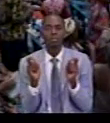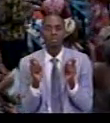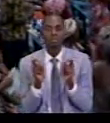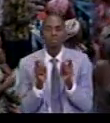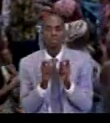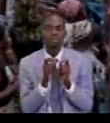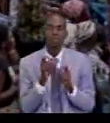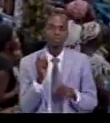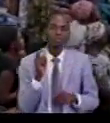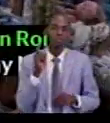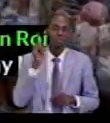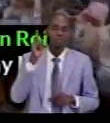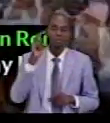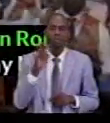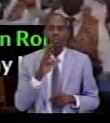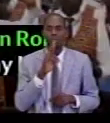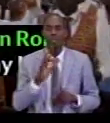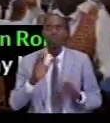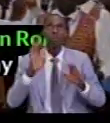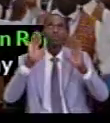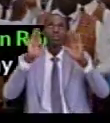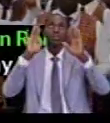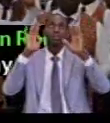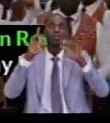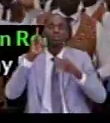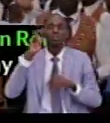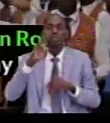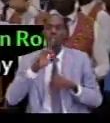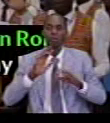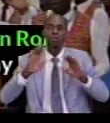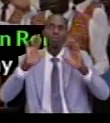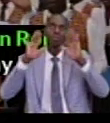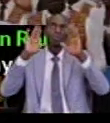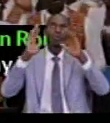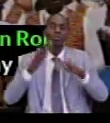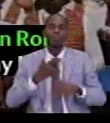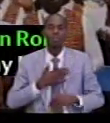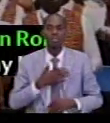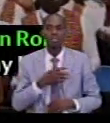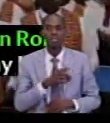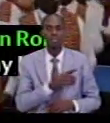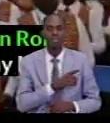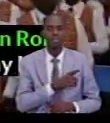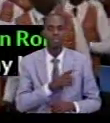Tu es merveilleux, tu es merveilleux, mon roi.